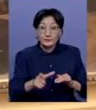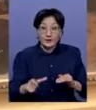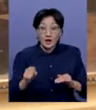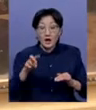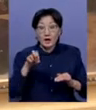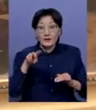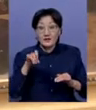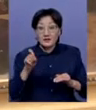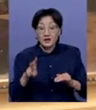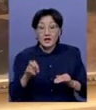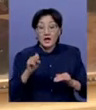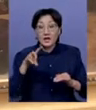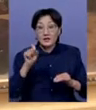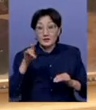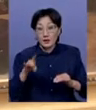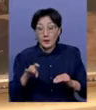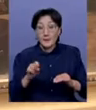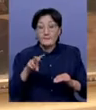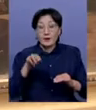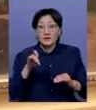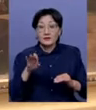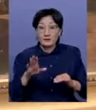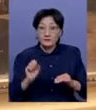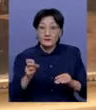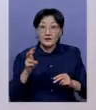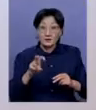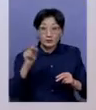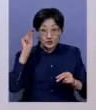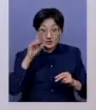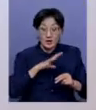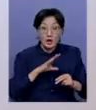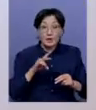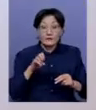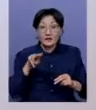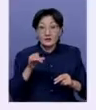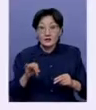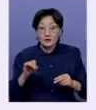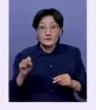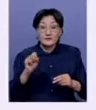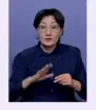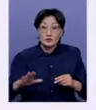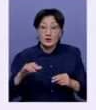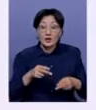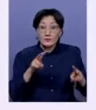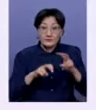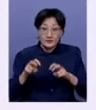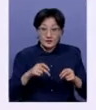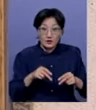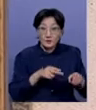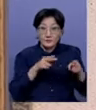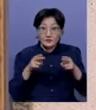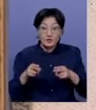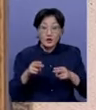Әбілхан Қастеев, Анна Мартова, Бортниковтар баратын. Николай Хлудов Орталық Азияға зерттеу экспедициясына шыққан